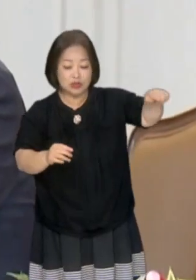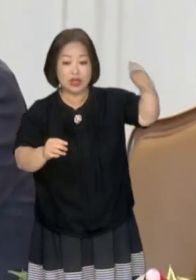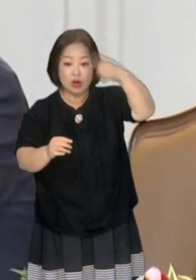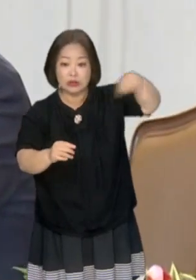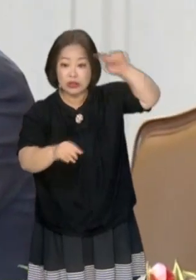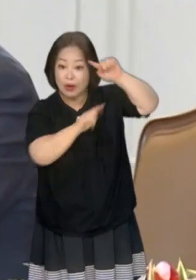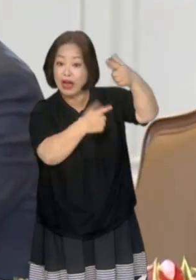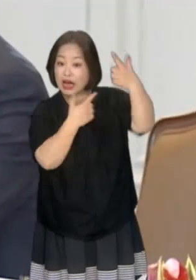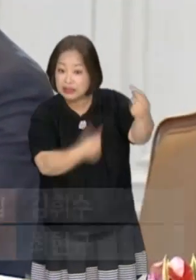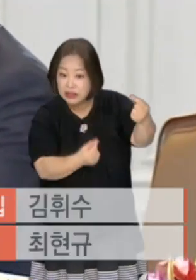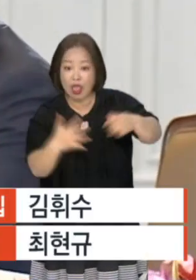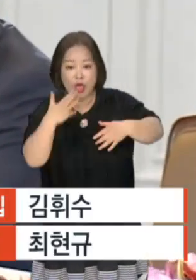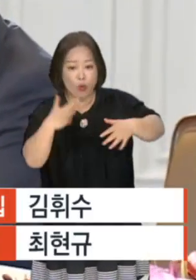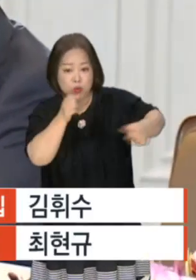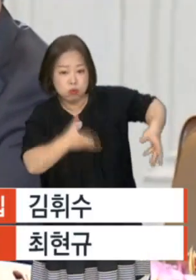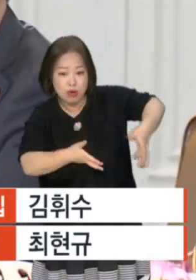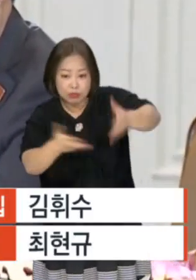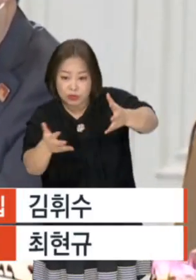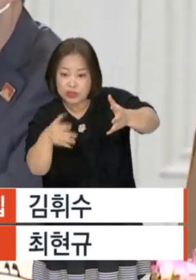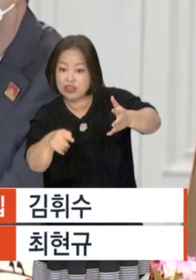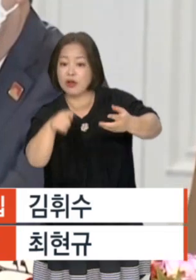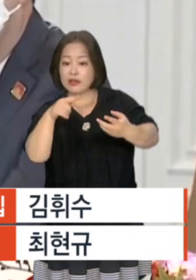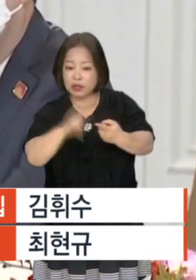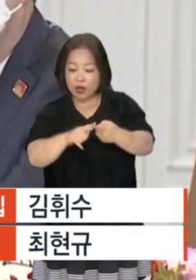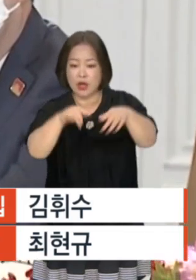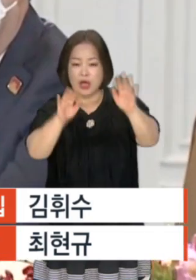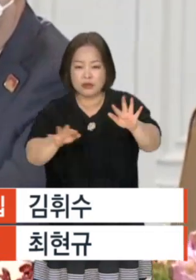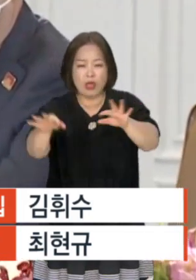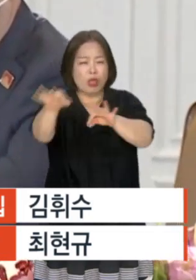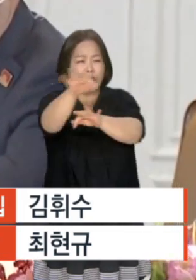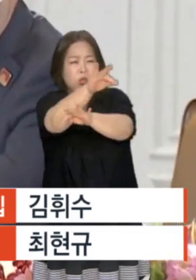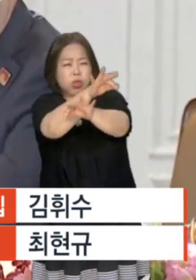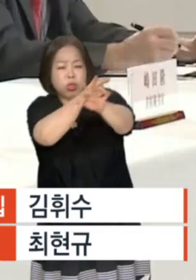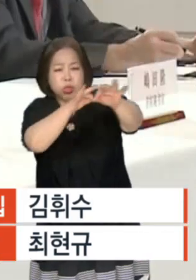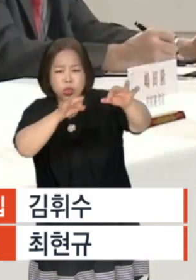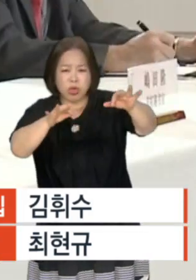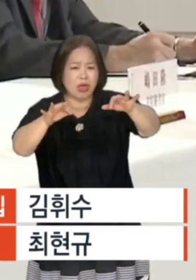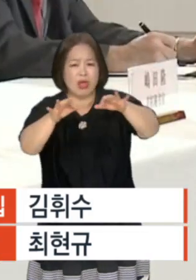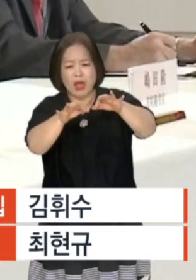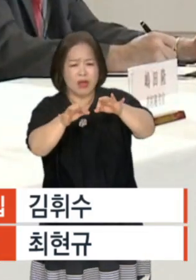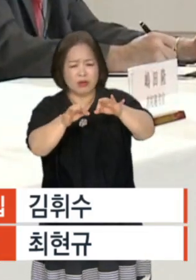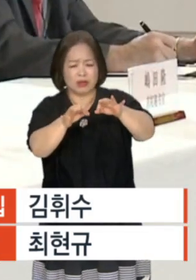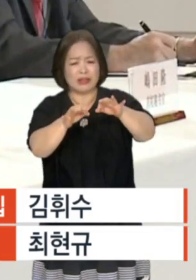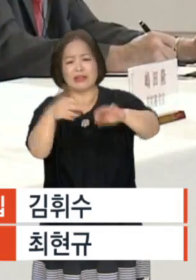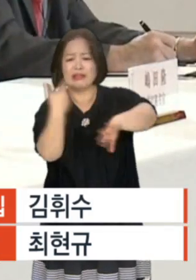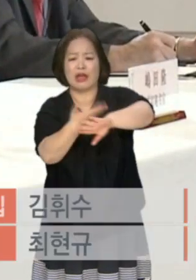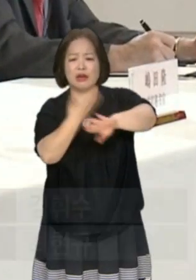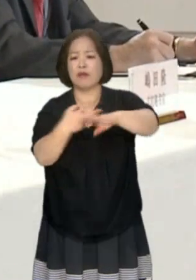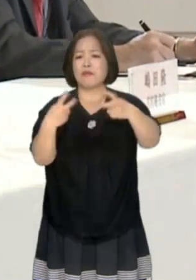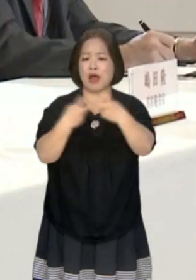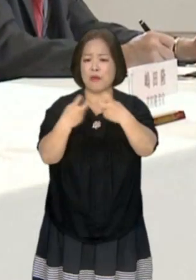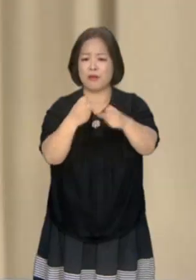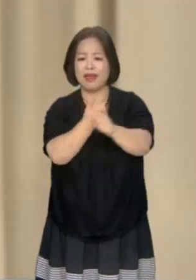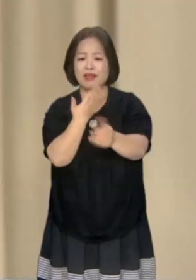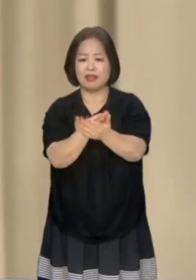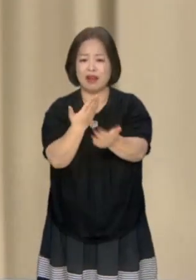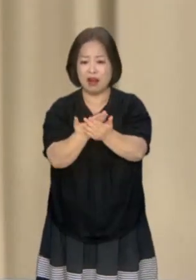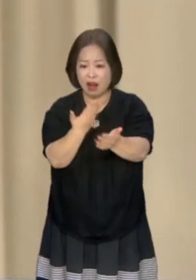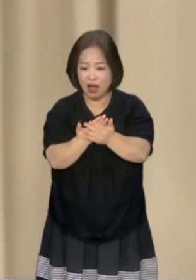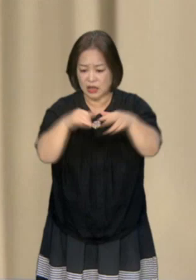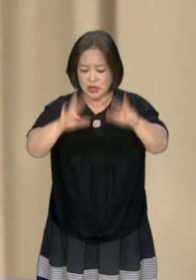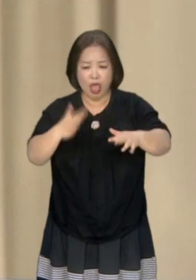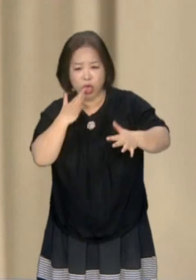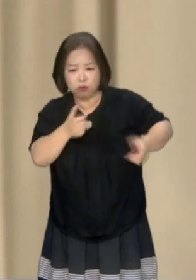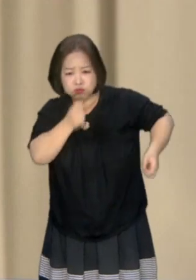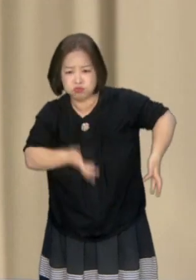함께 오염수 처분 방법으로 대기 중 방출을 고려해달라고 요구하는 등 해양 방류를 용인할 수 없다는